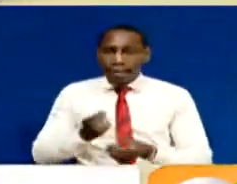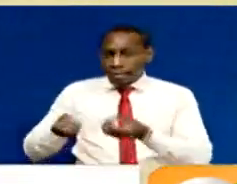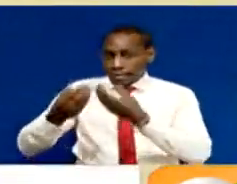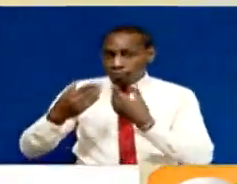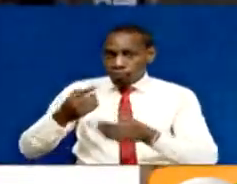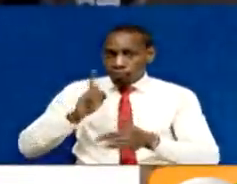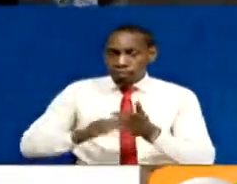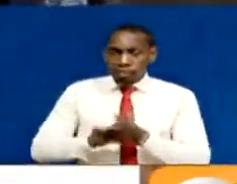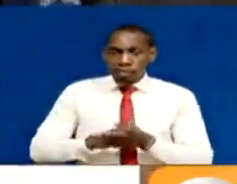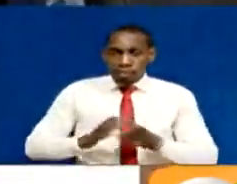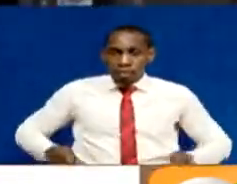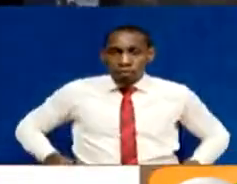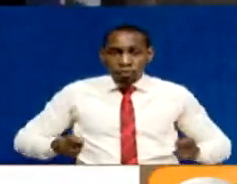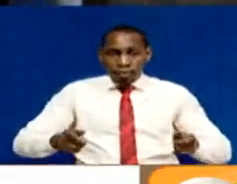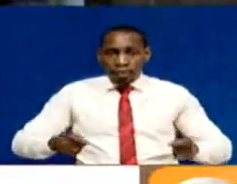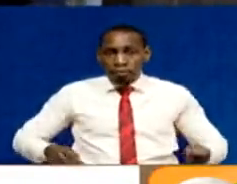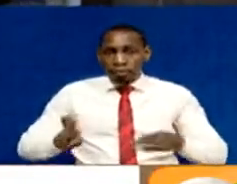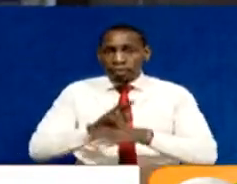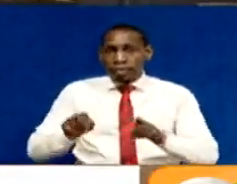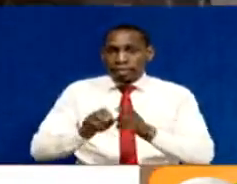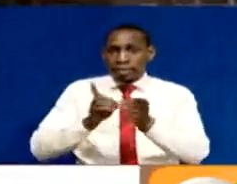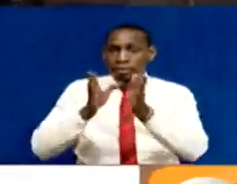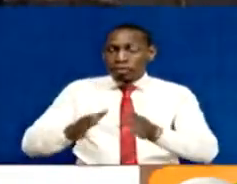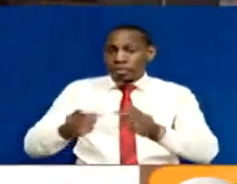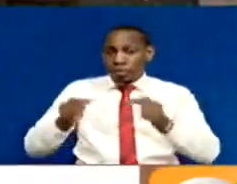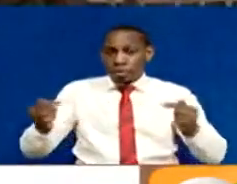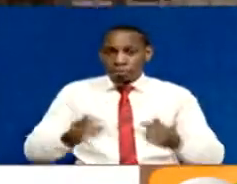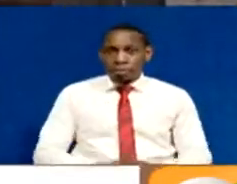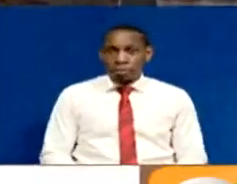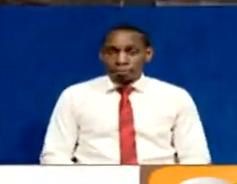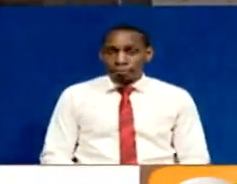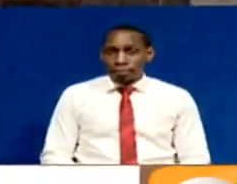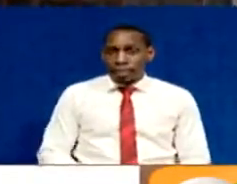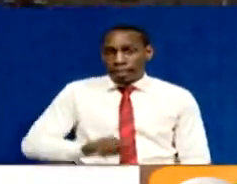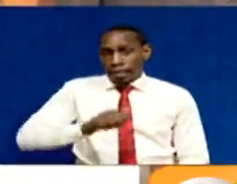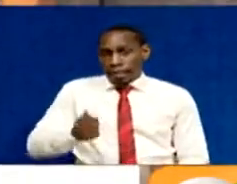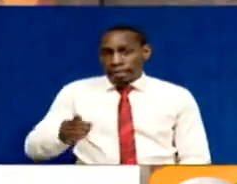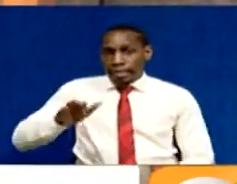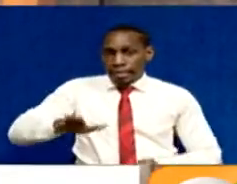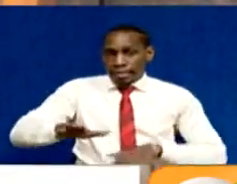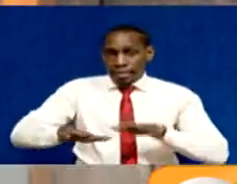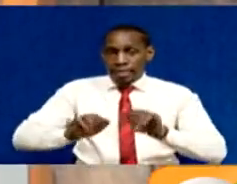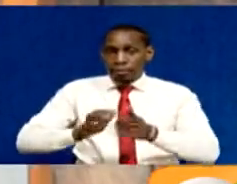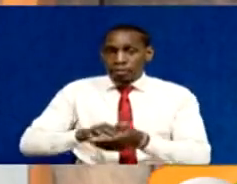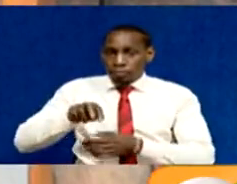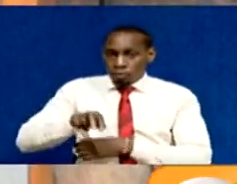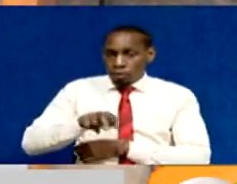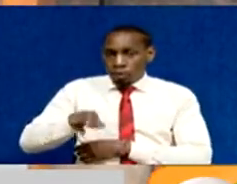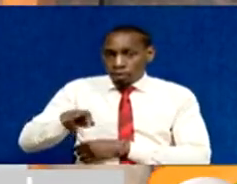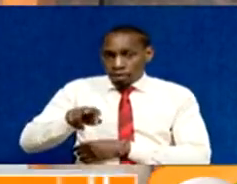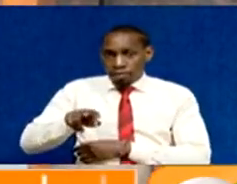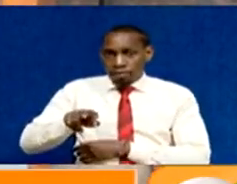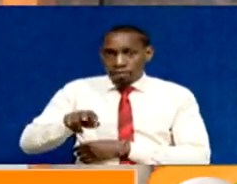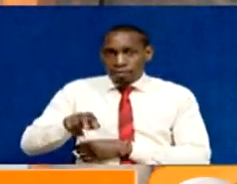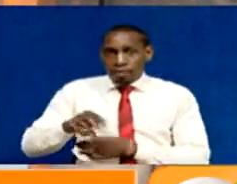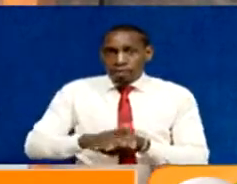kuwa kutumia kiti cha magurudumu ni jambo ambalo madaktari wake walipinga. Mkuu yake hiyo ingine anaweza kutembea nayo